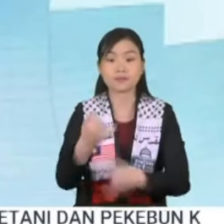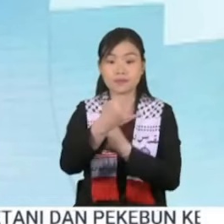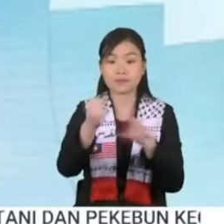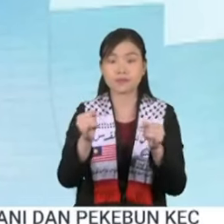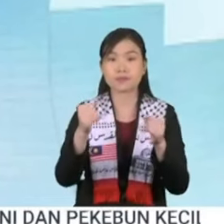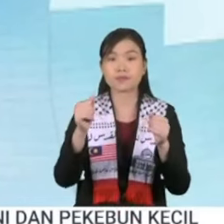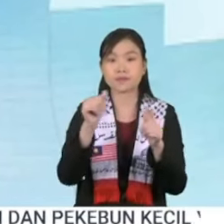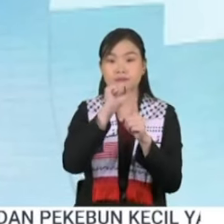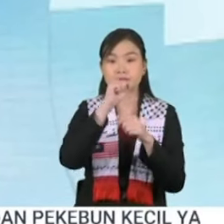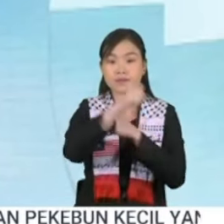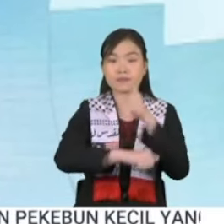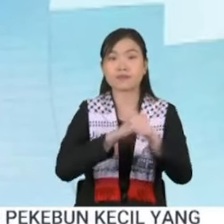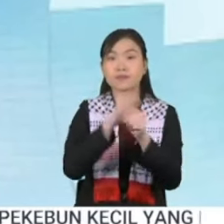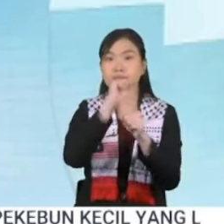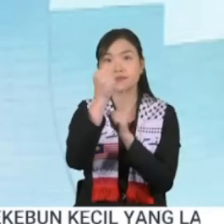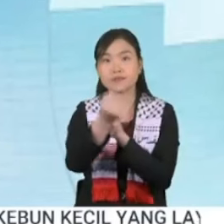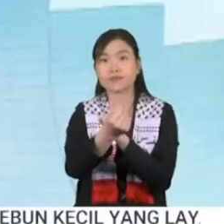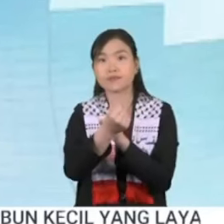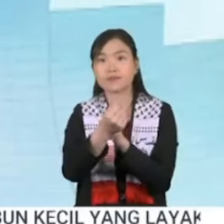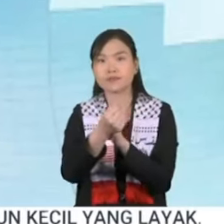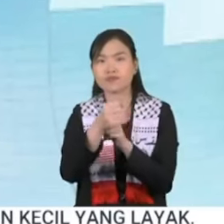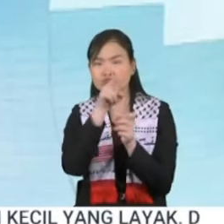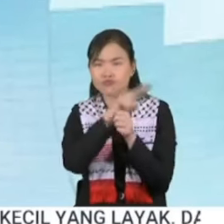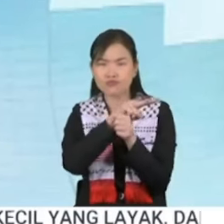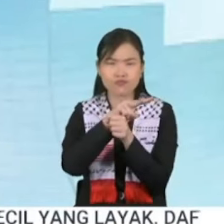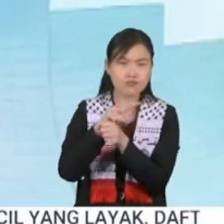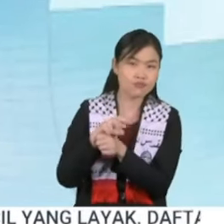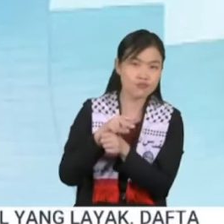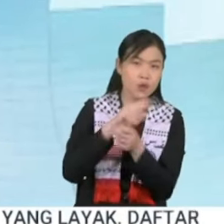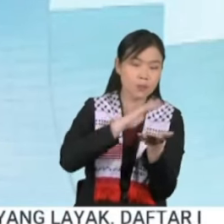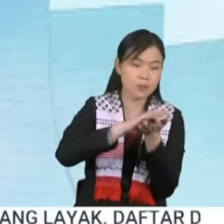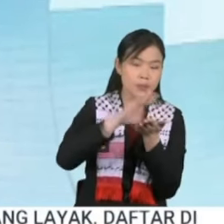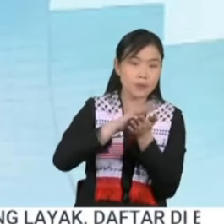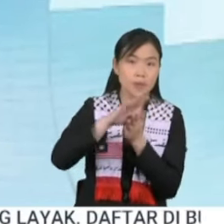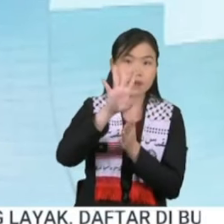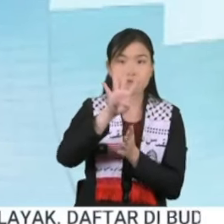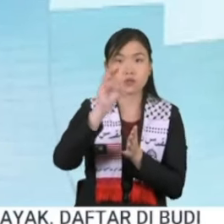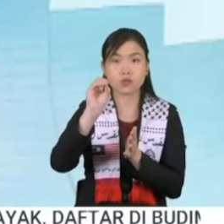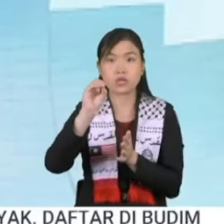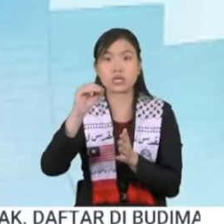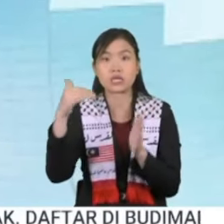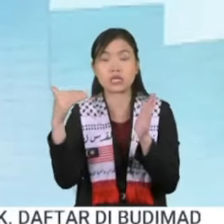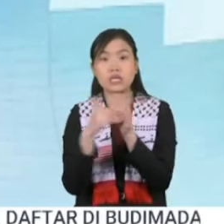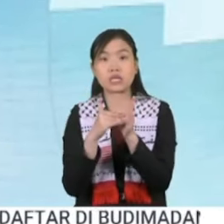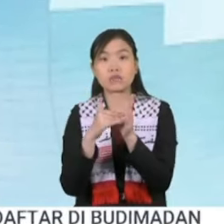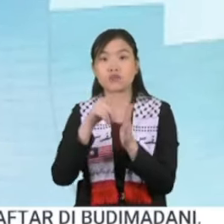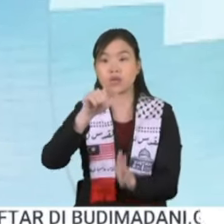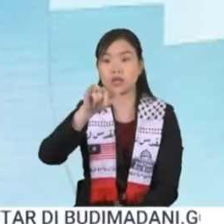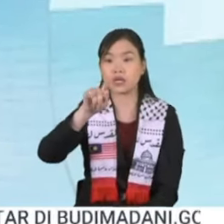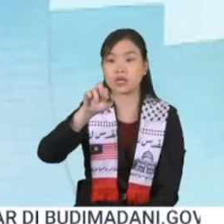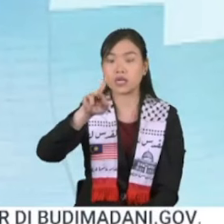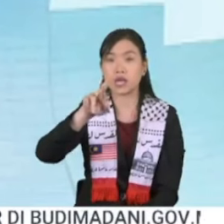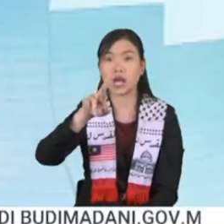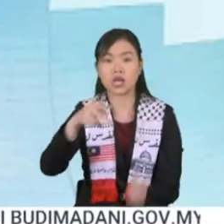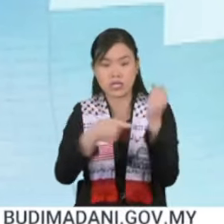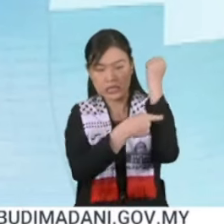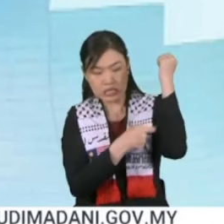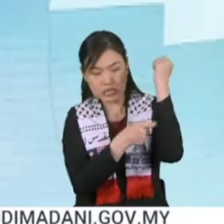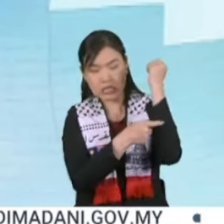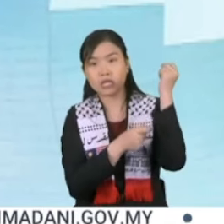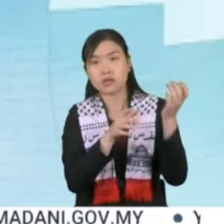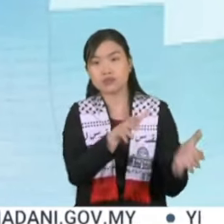Jabatan Alam Sekitar Kedah JAS memantau rapi kerja-kerja pembersihan 40,000 liter susu getah yang tumpah dalam